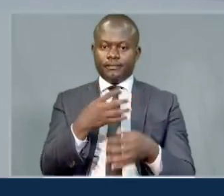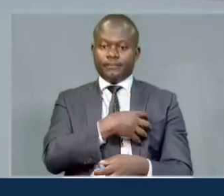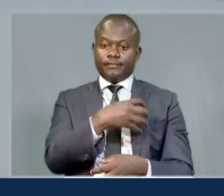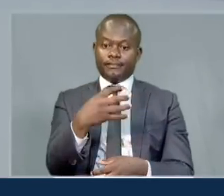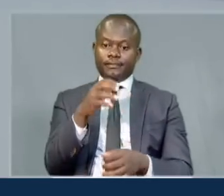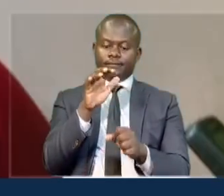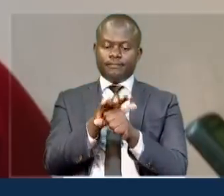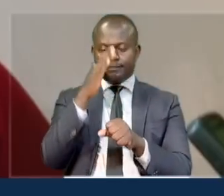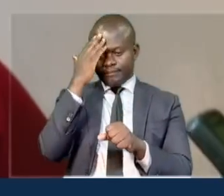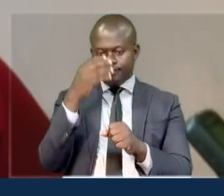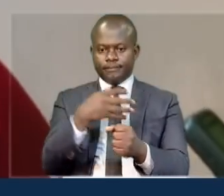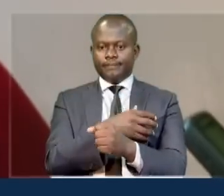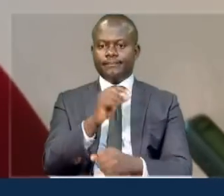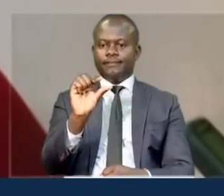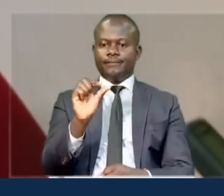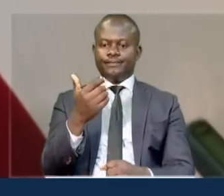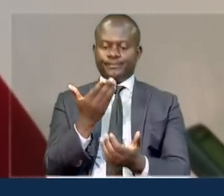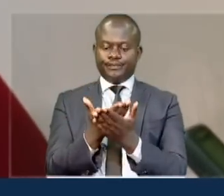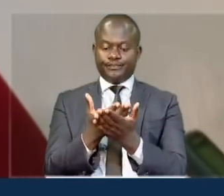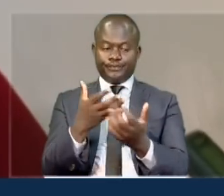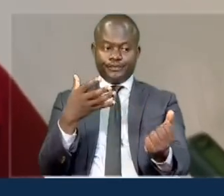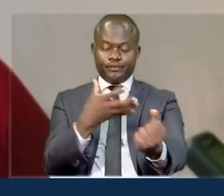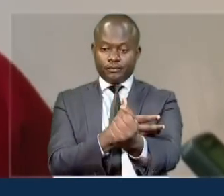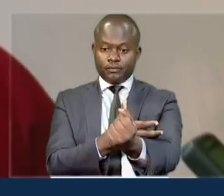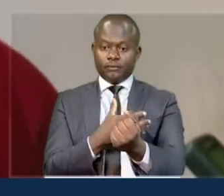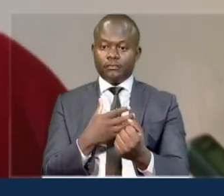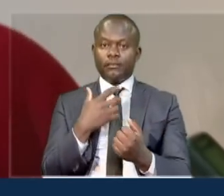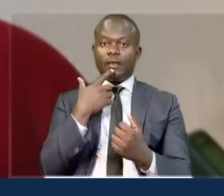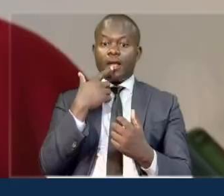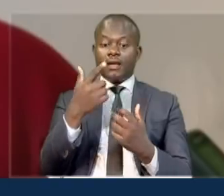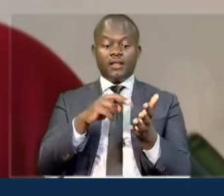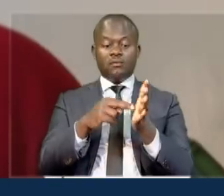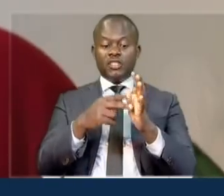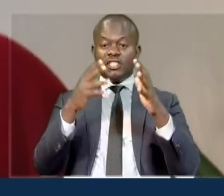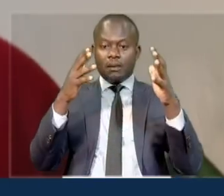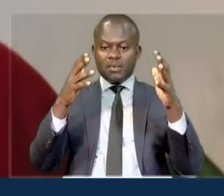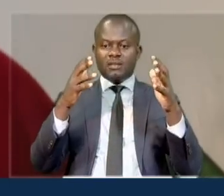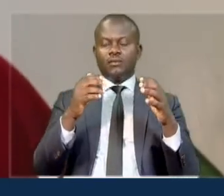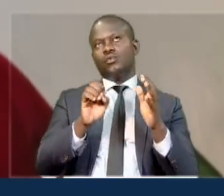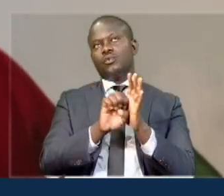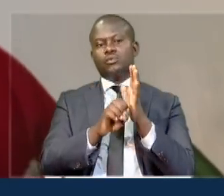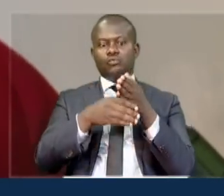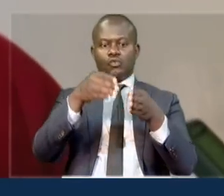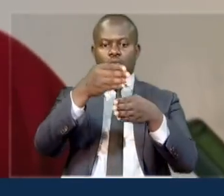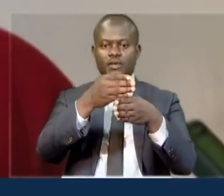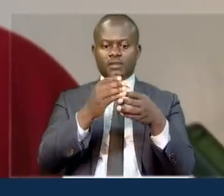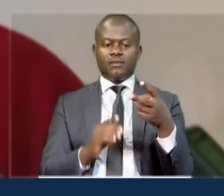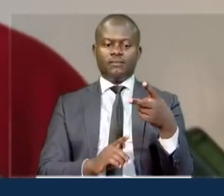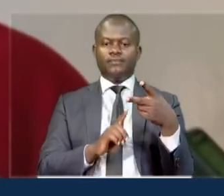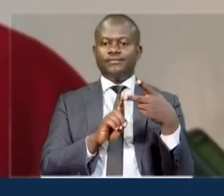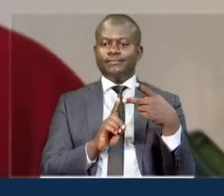kubera ubushobozi buke. Bisaba mikoro. Hari imishinga minini minini y'ubwubatsi, hari